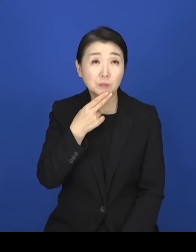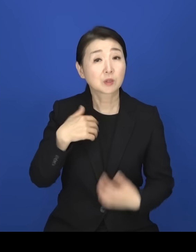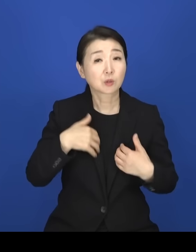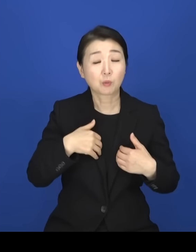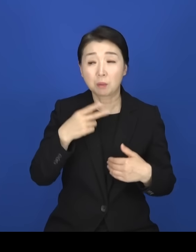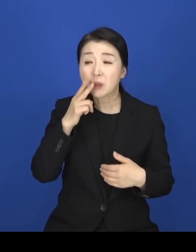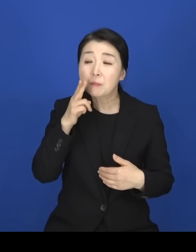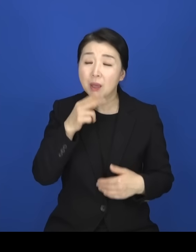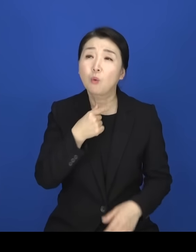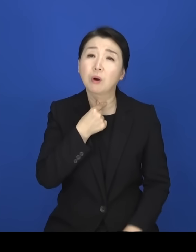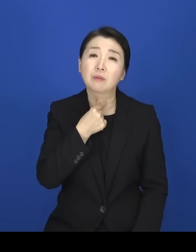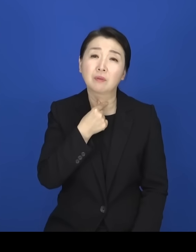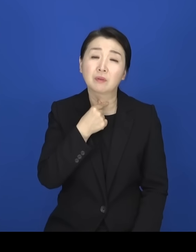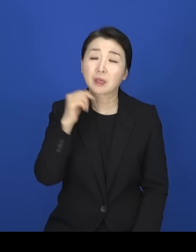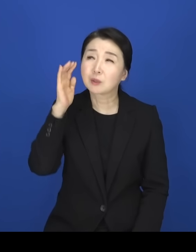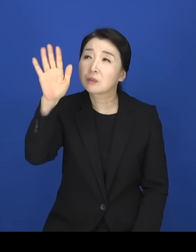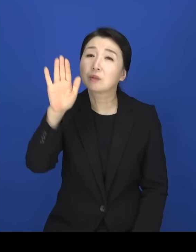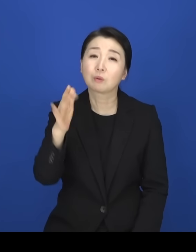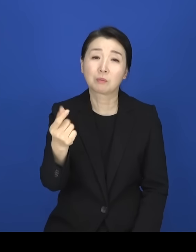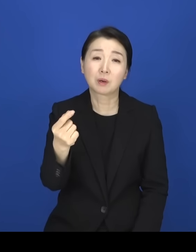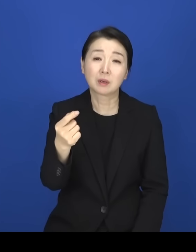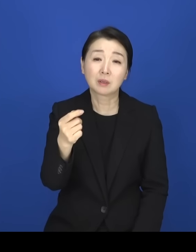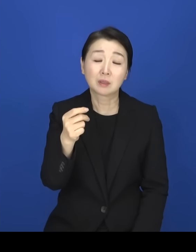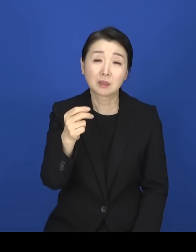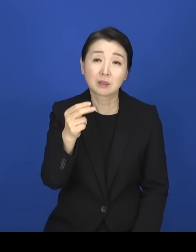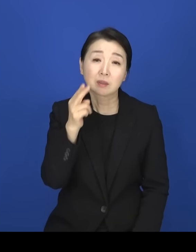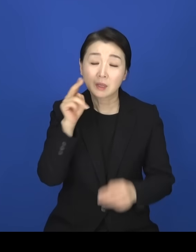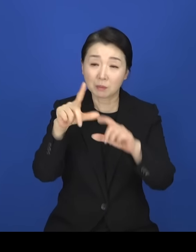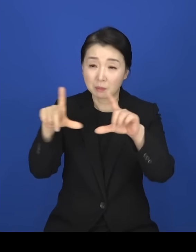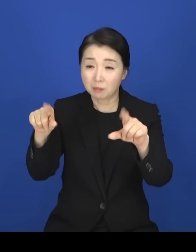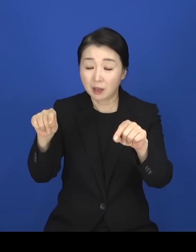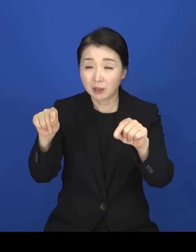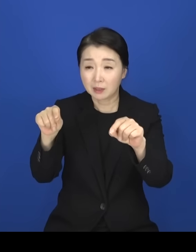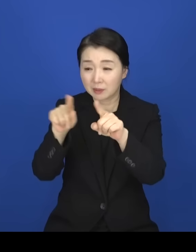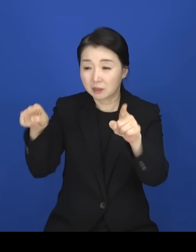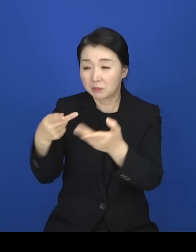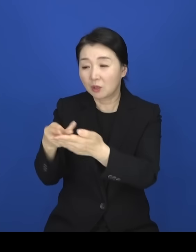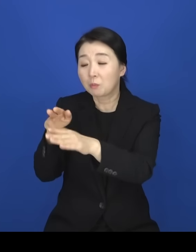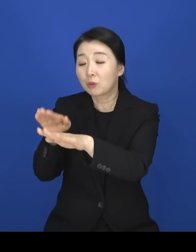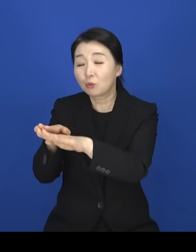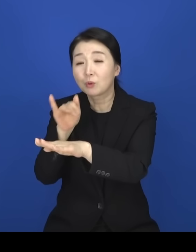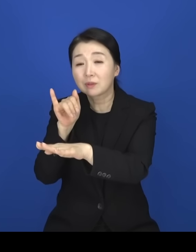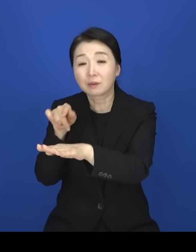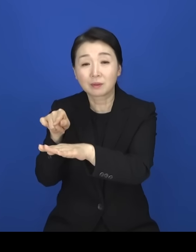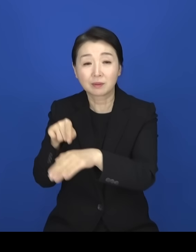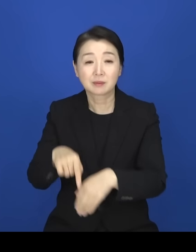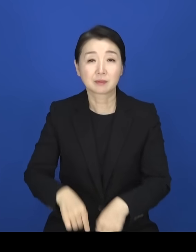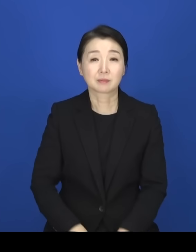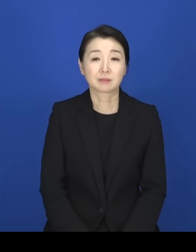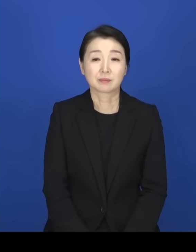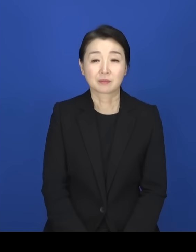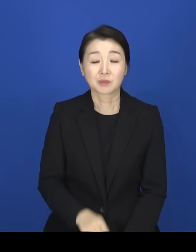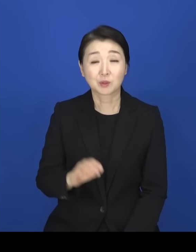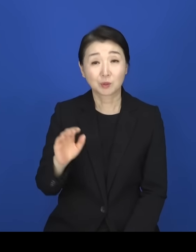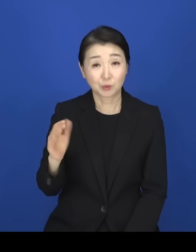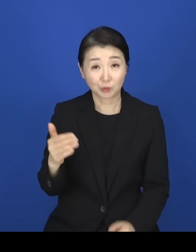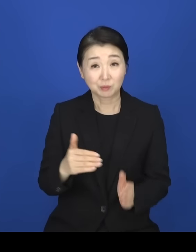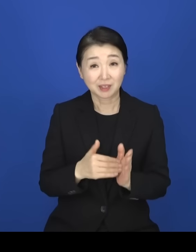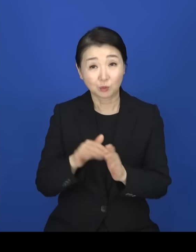싶어요. 지금도 사실은 담배각을 뭐 침대 옆에 둔 것들이 있었고